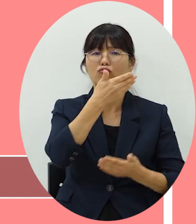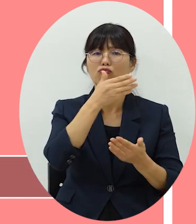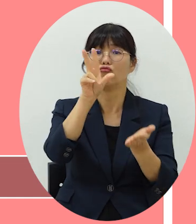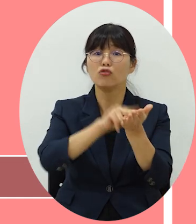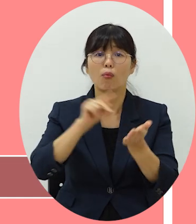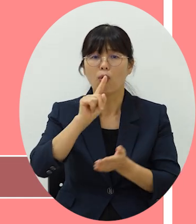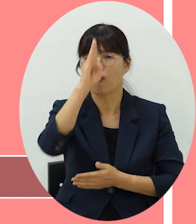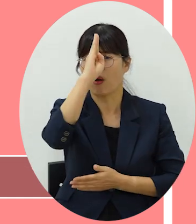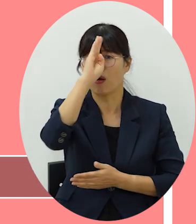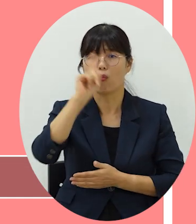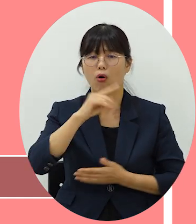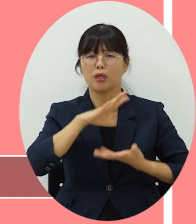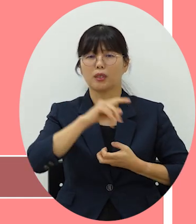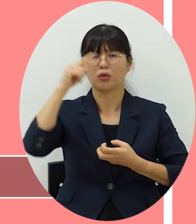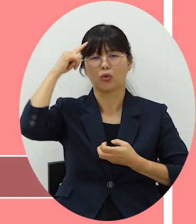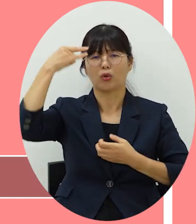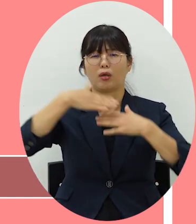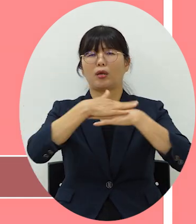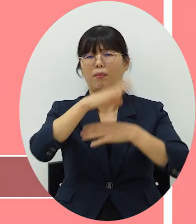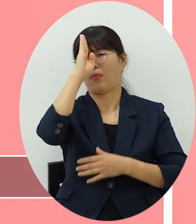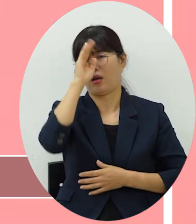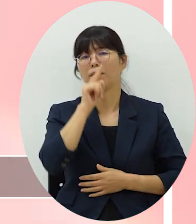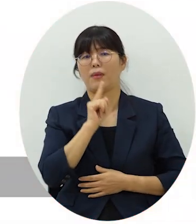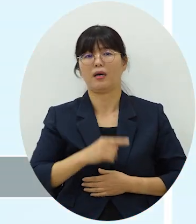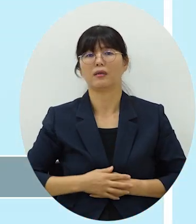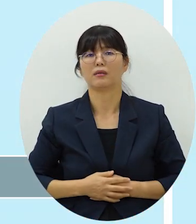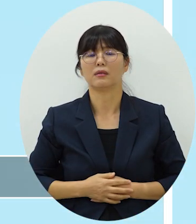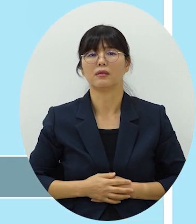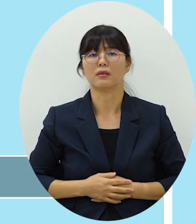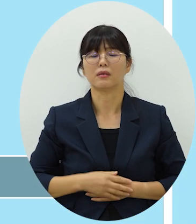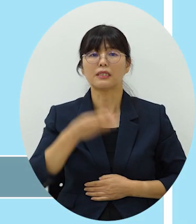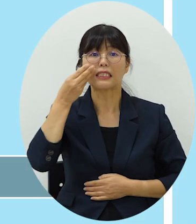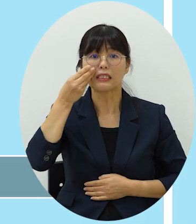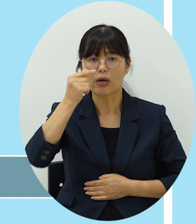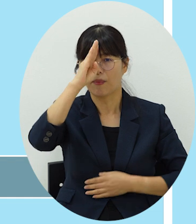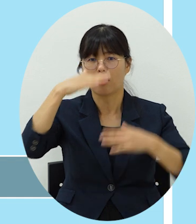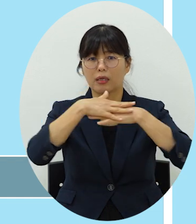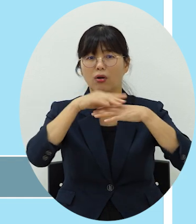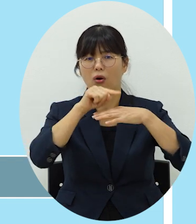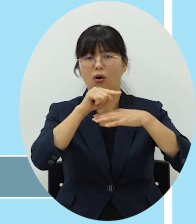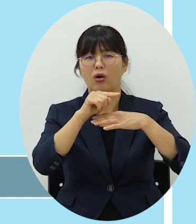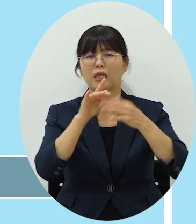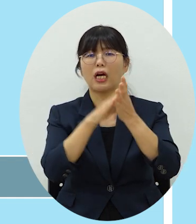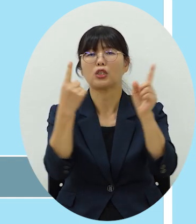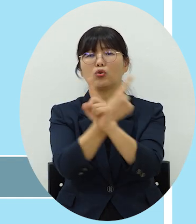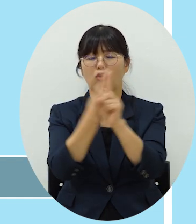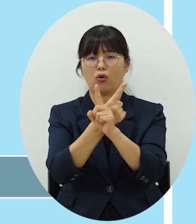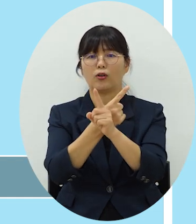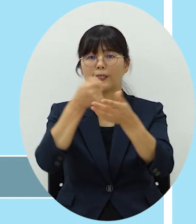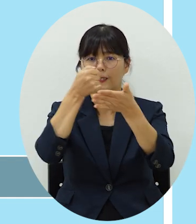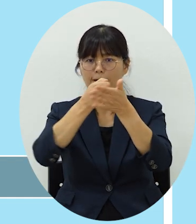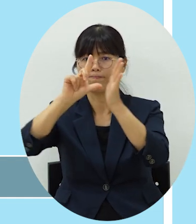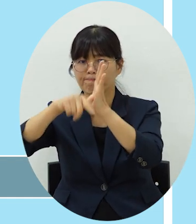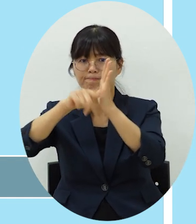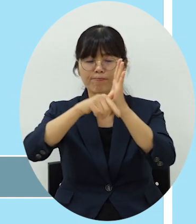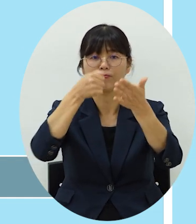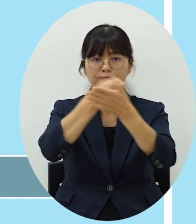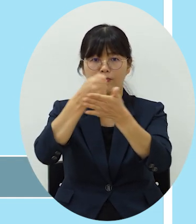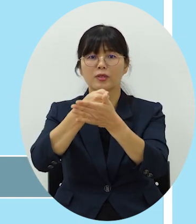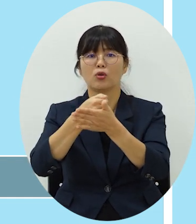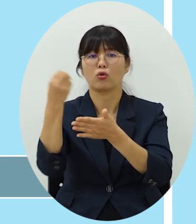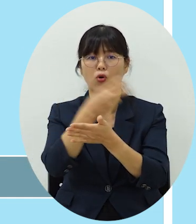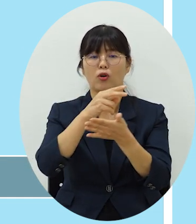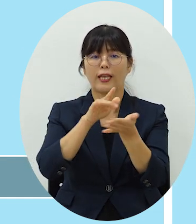되는 질환은 심뇌혈관계 질환입니다. 이상 지질혈증 약물 치료는 정해진 시간에